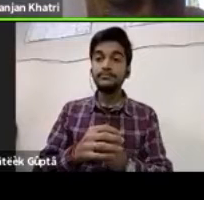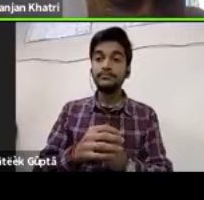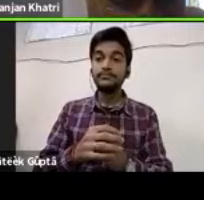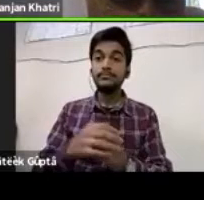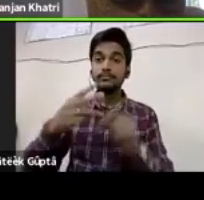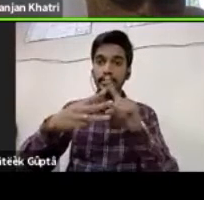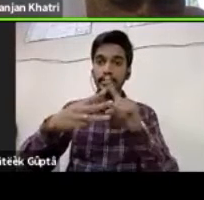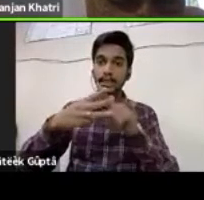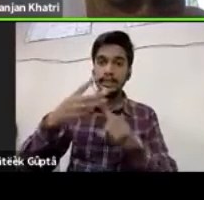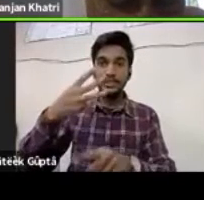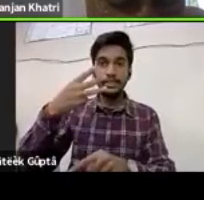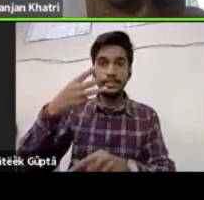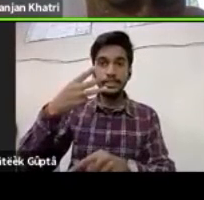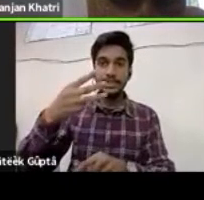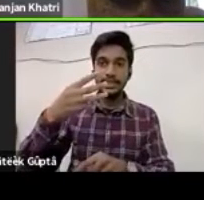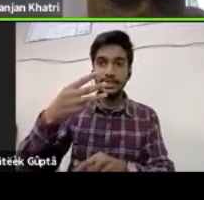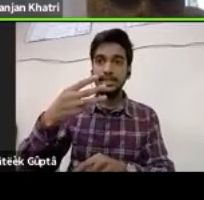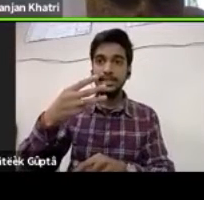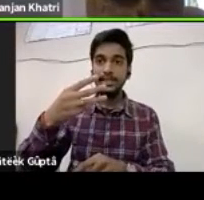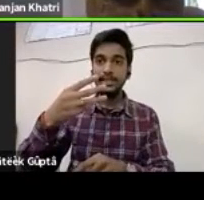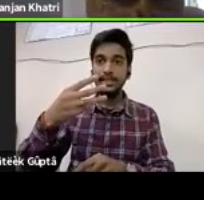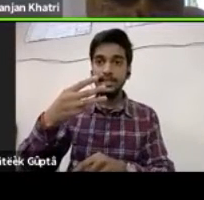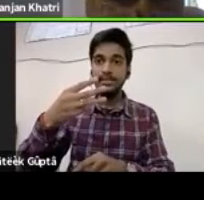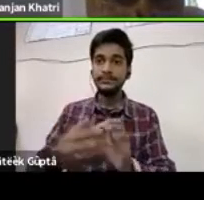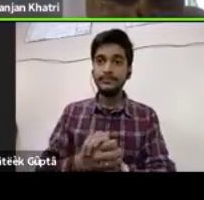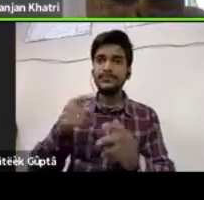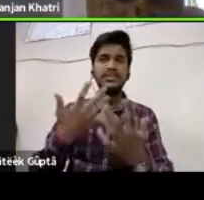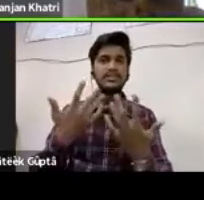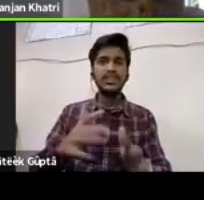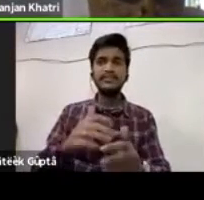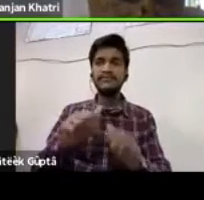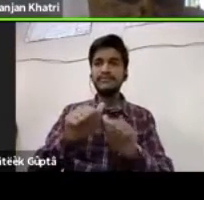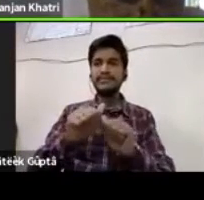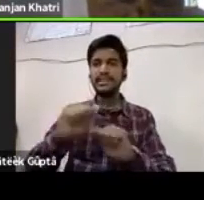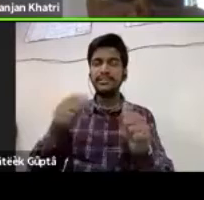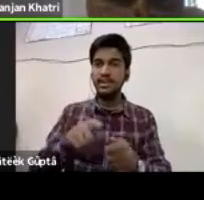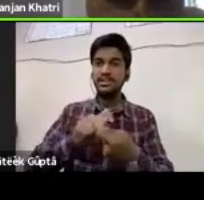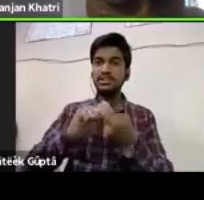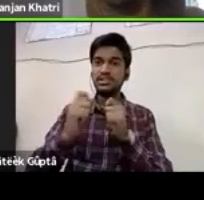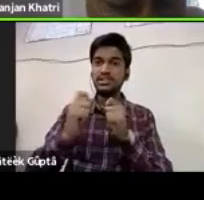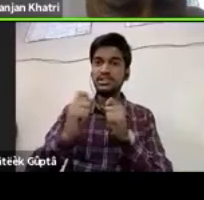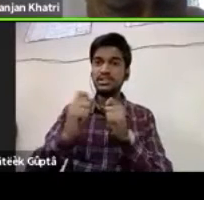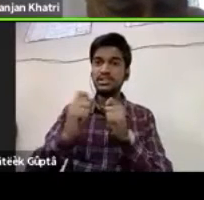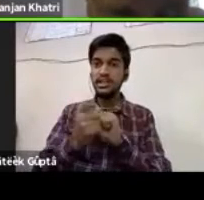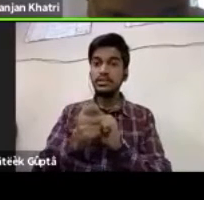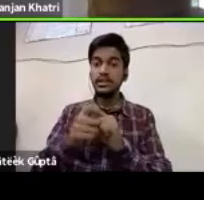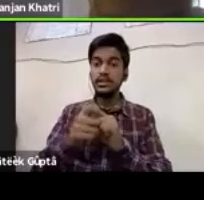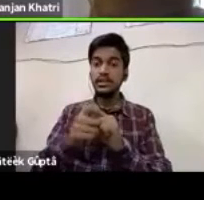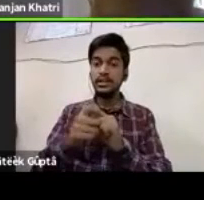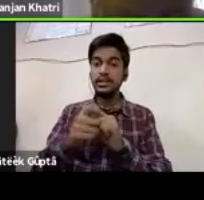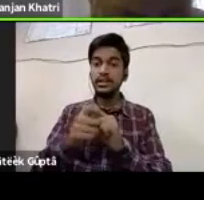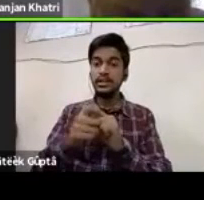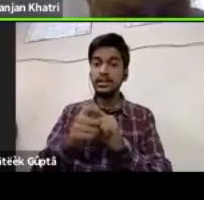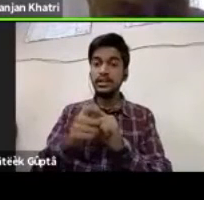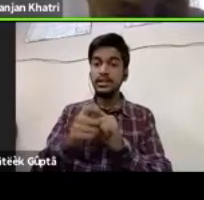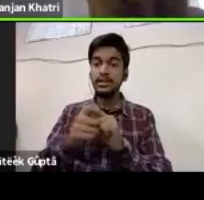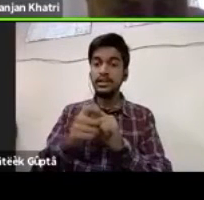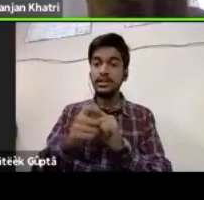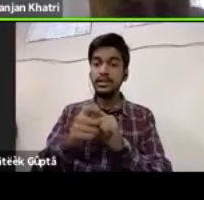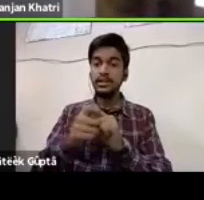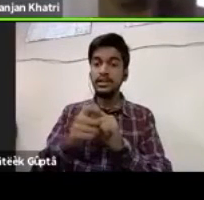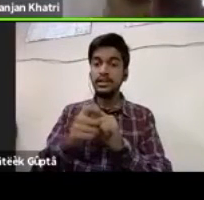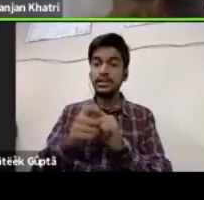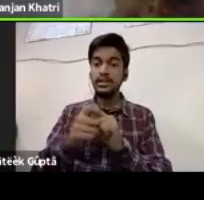ऐसी चीजें की जाए जिससे कि एक्सेसिबिलिटी थोड़ी इम्प्रूव हो दिव्यांगों के लिए.